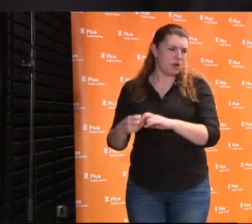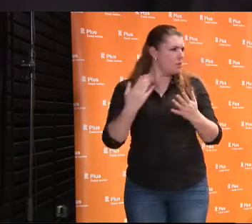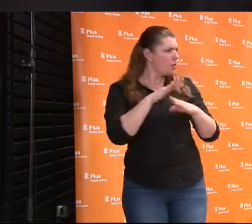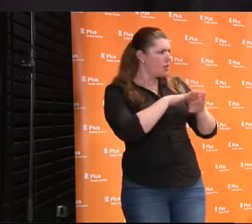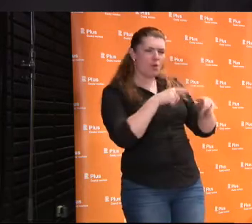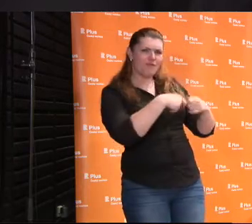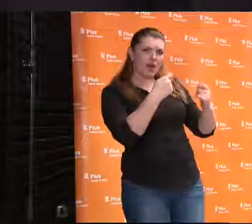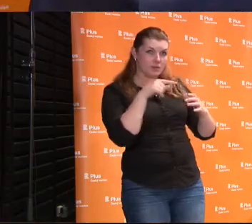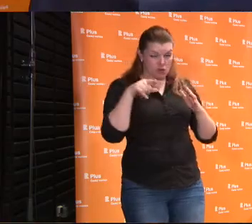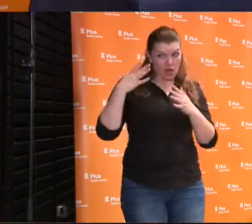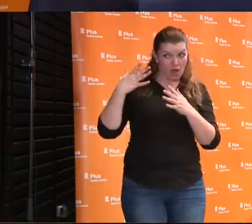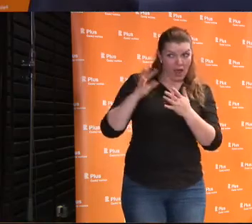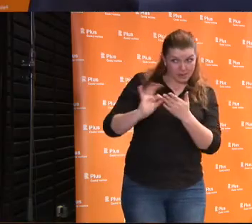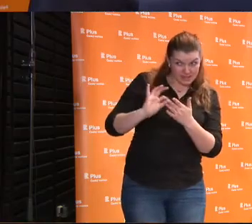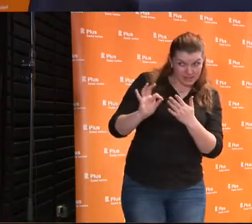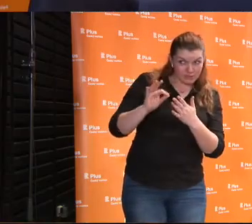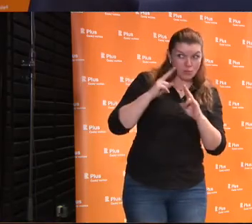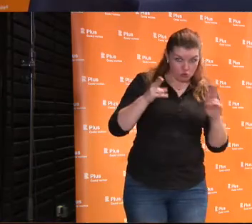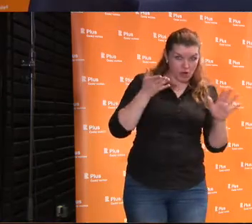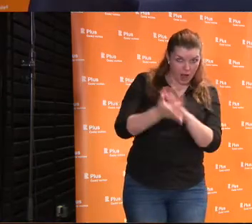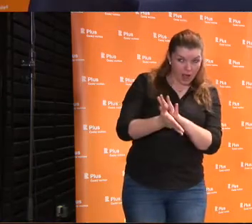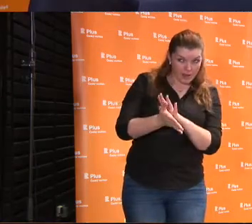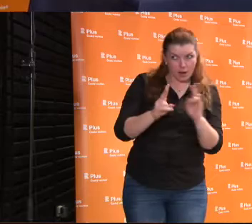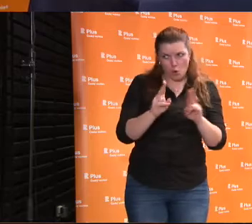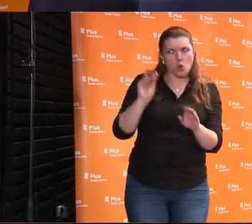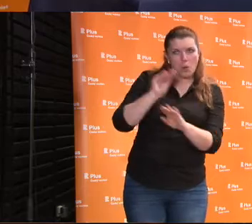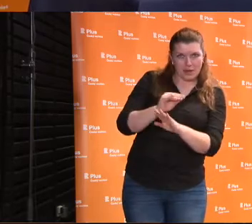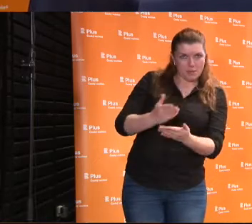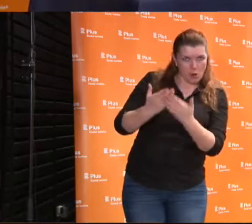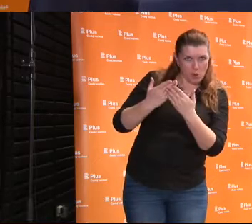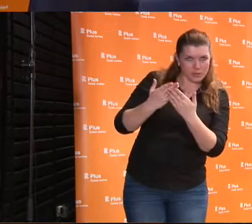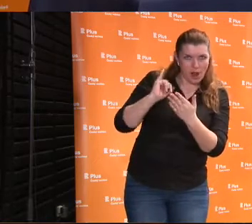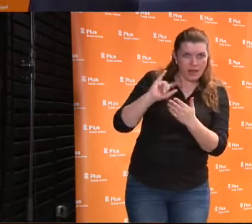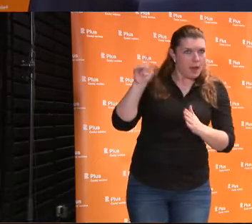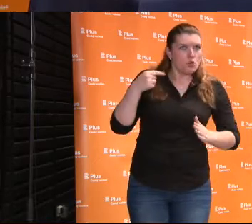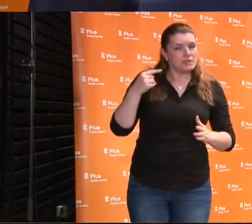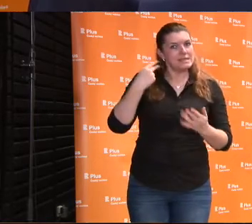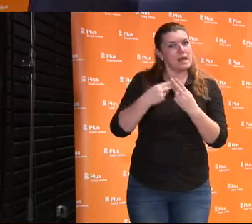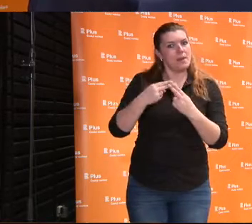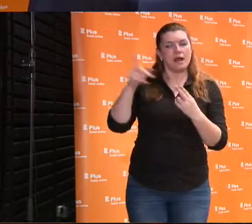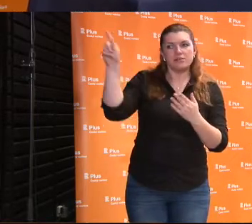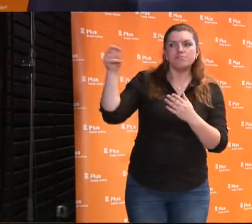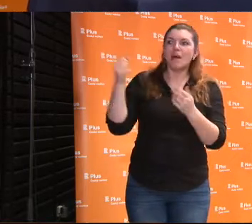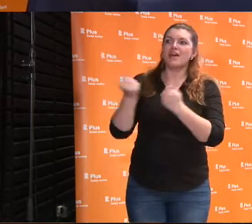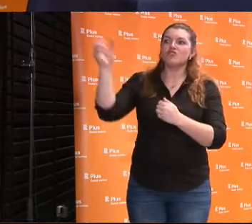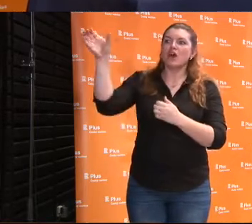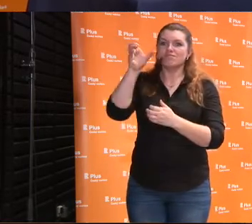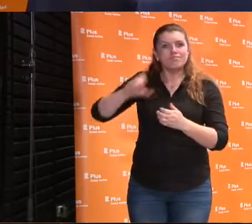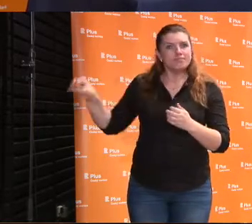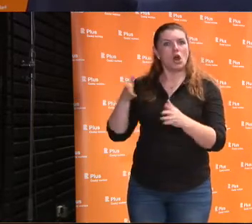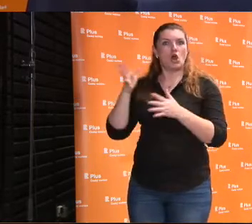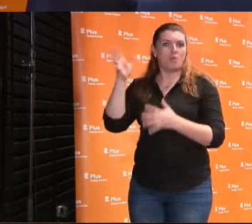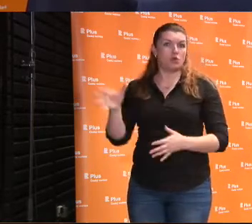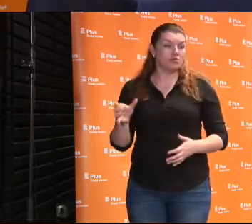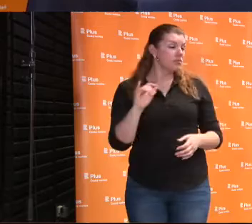manažerské práci třeba tu administrativu ti roboti můžou doplnit nebo pomoci, ale nemusí tak, to jako nutně znamenat to, že nahradí manažera. Chápu nemusí to správně. Tam sedět